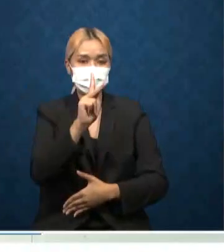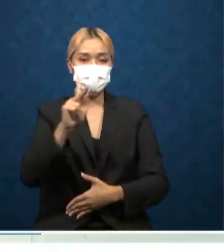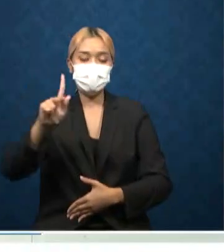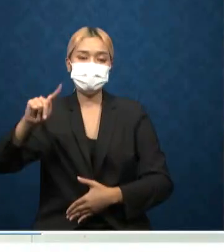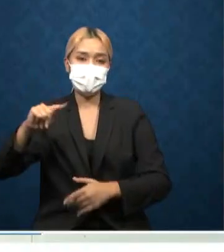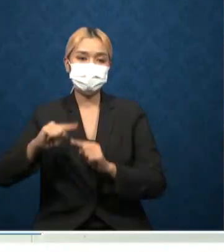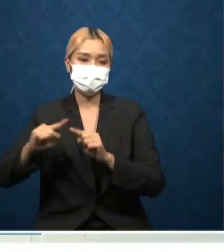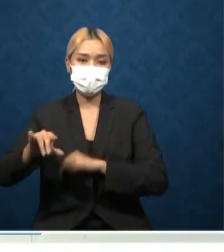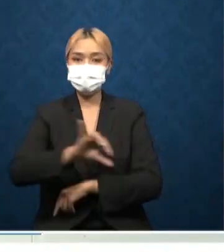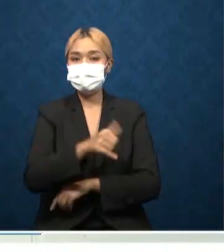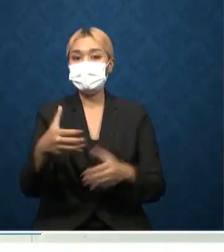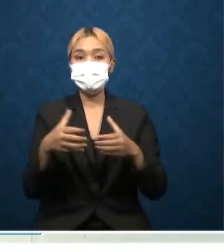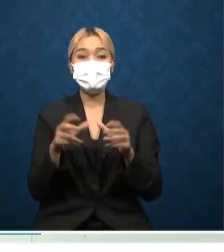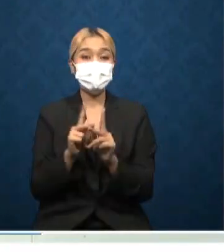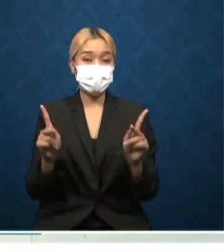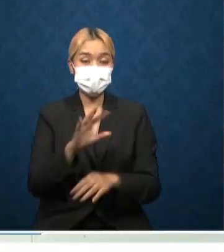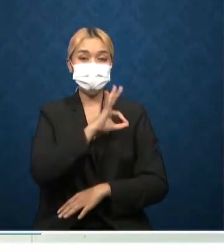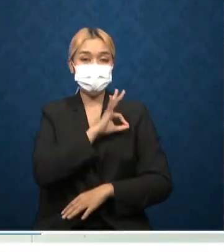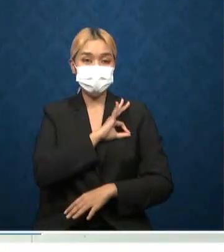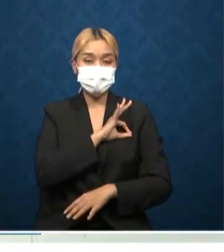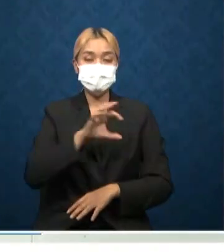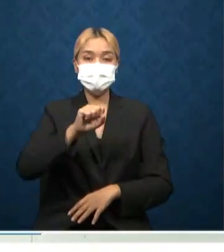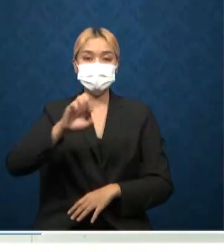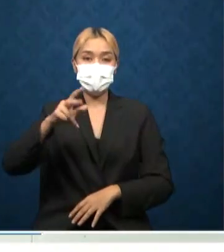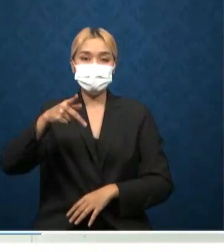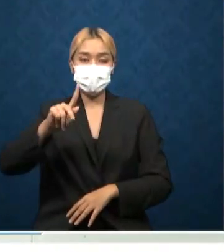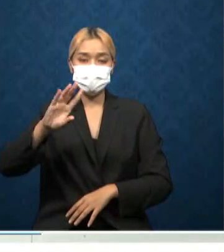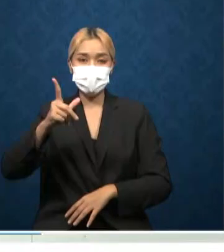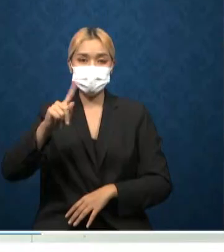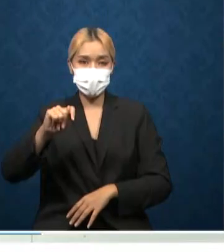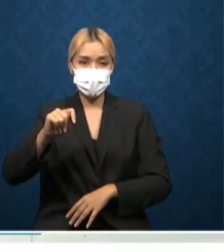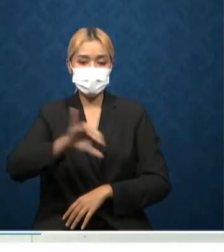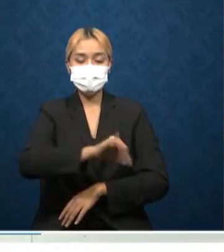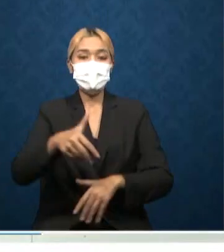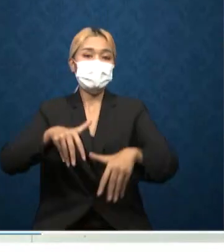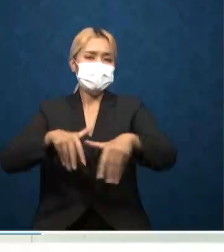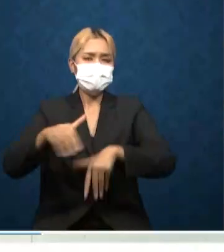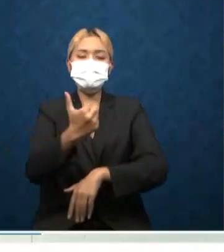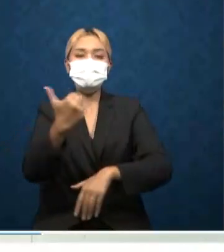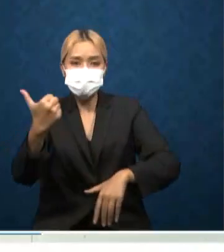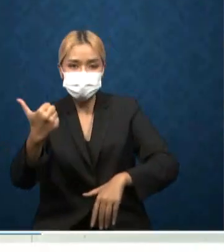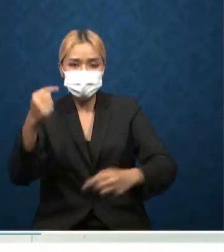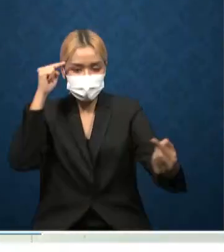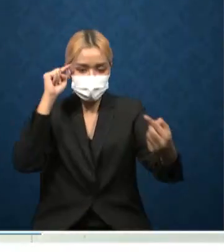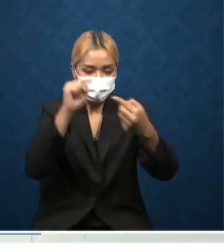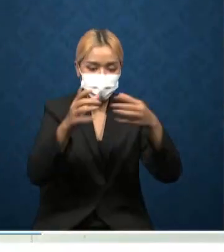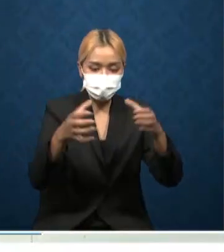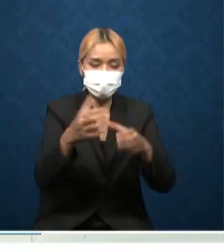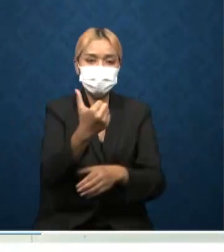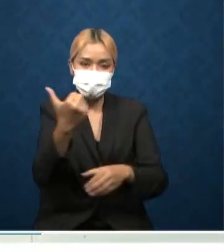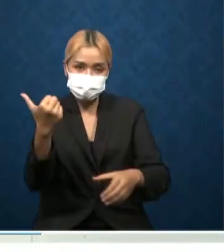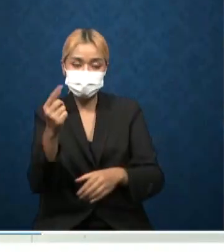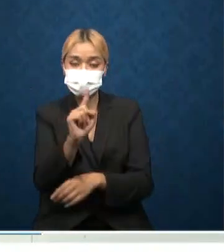กรรมการและสมาชิกส.ส.ป.ชประชาชนทั่วไปและกลุ่มเป้าหมายอื่นๆได้แก่